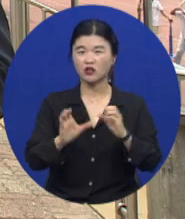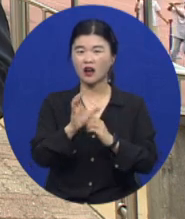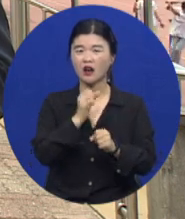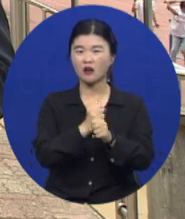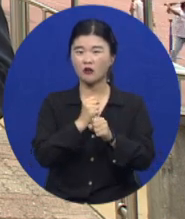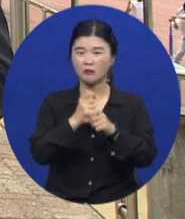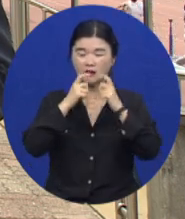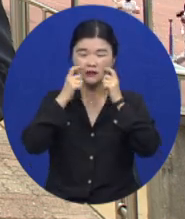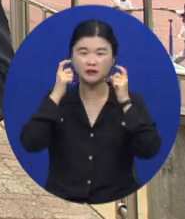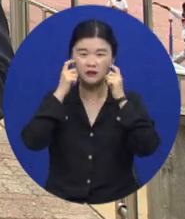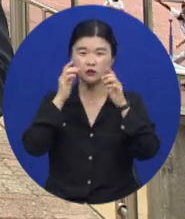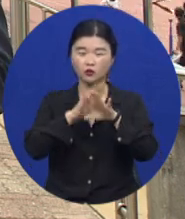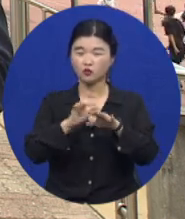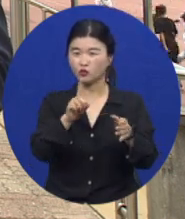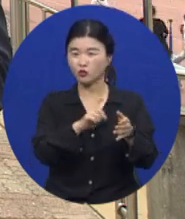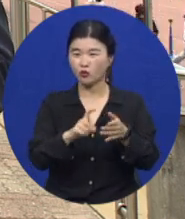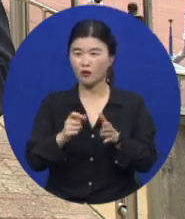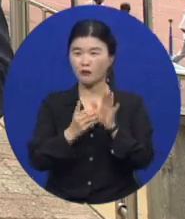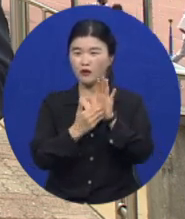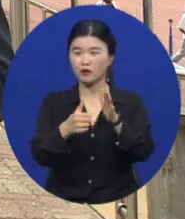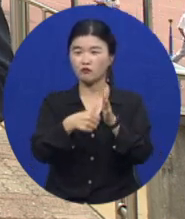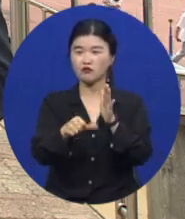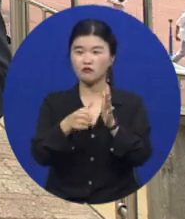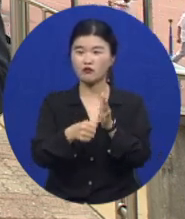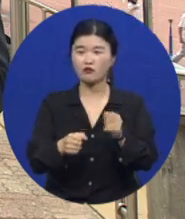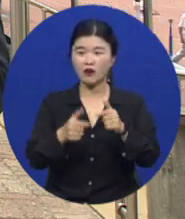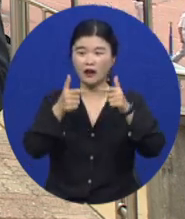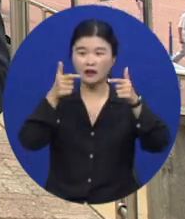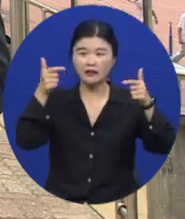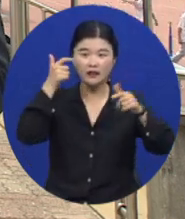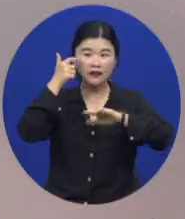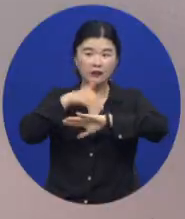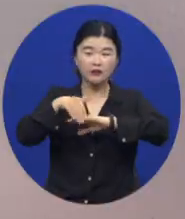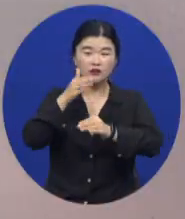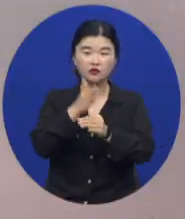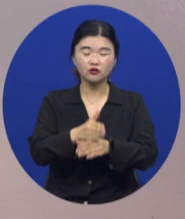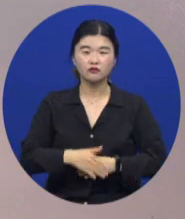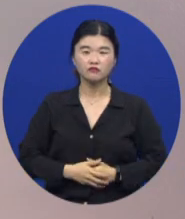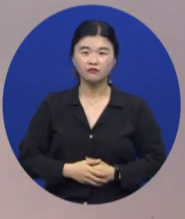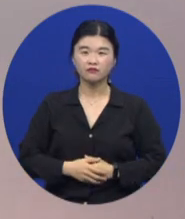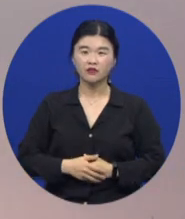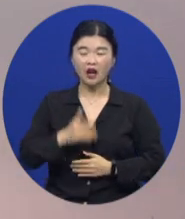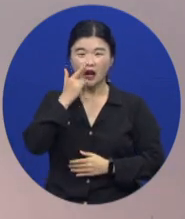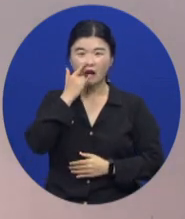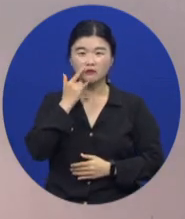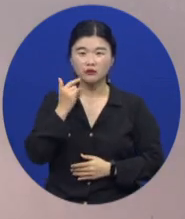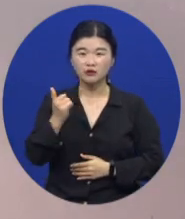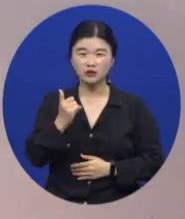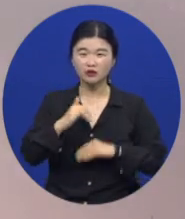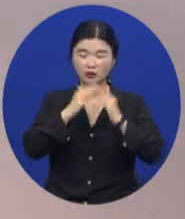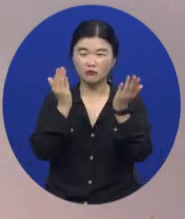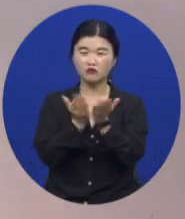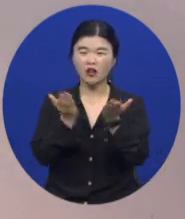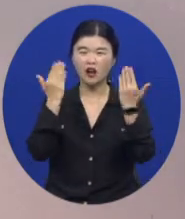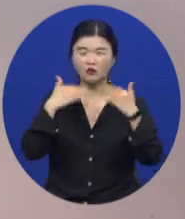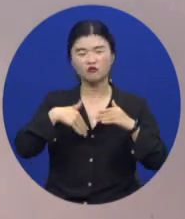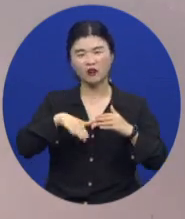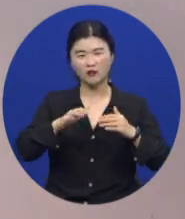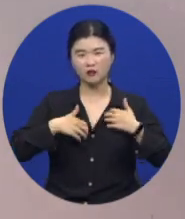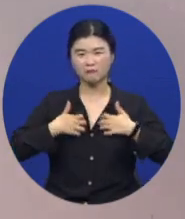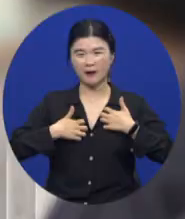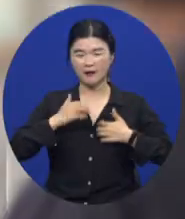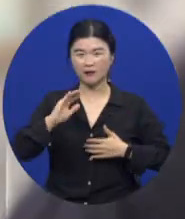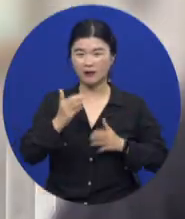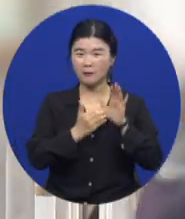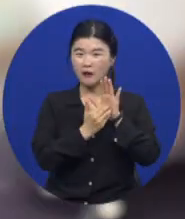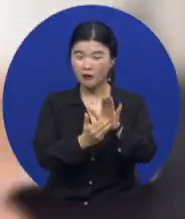마스크와 손소독제 등 방역 물품을 확대 공급할 계획입니다. 학부모들은 전면 등교를 반기면서도